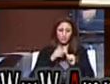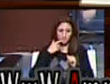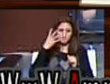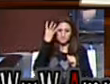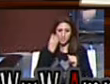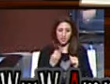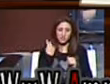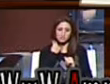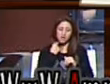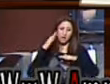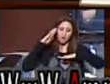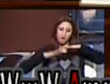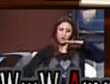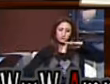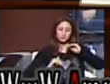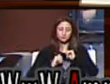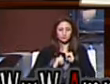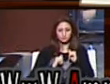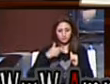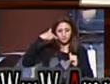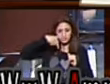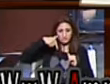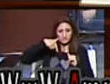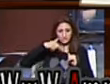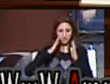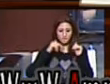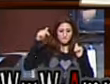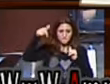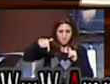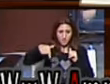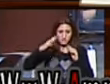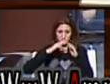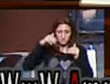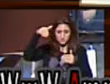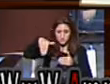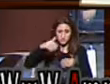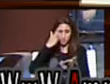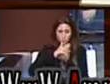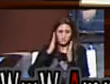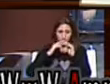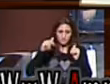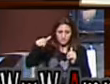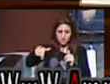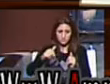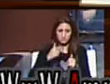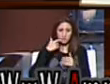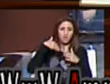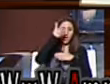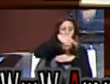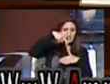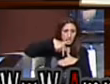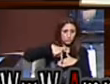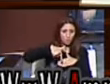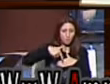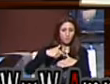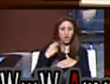بتنخفض درجات الحراره كثيرا. يعني احنا اذا كنا 6 درجات داخل القاهره فممكن توصل 4 درجات في المدن الجديده